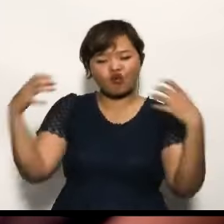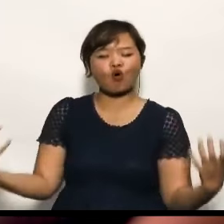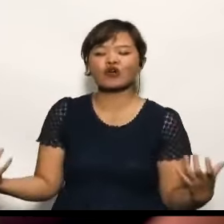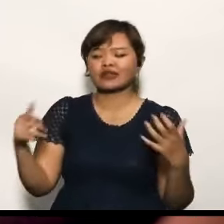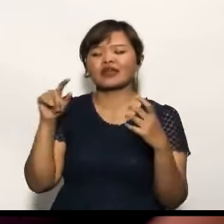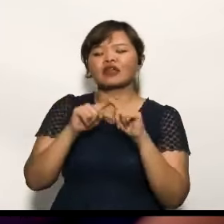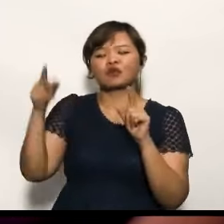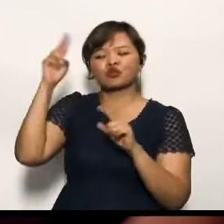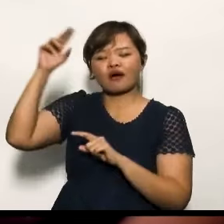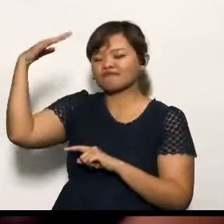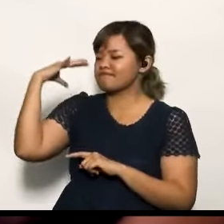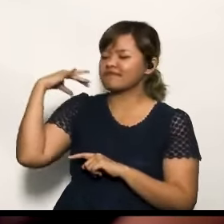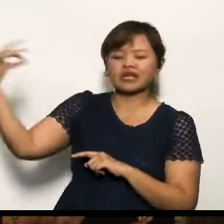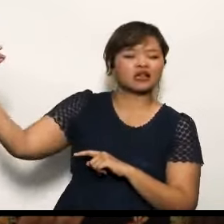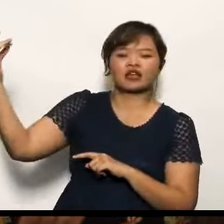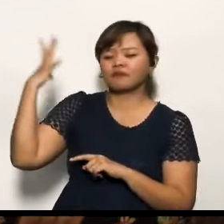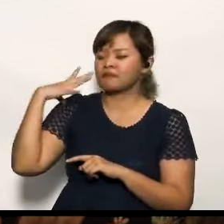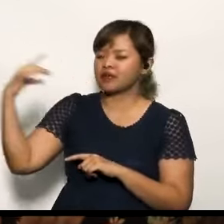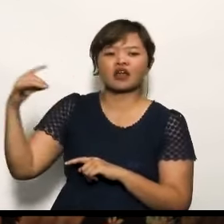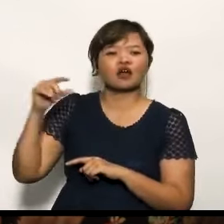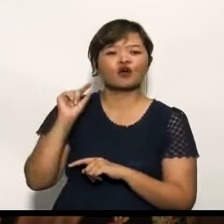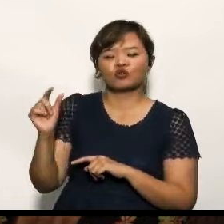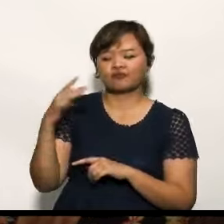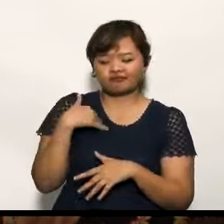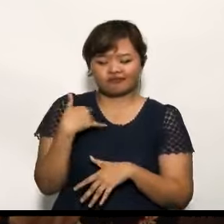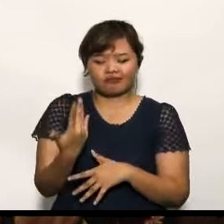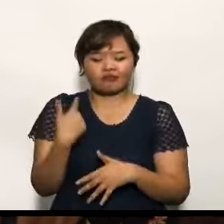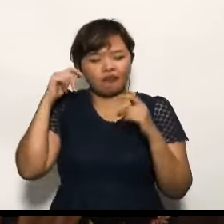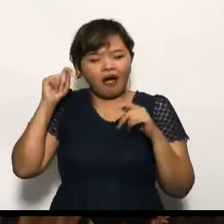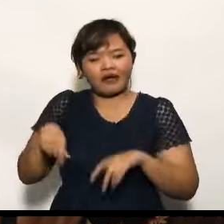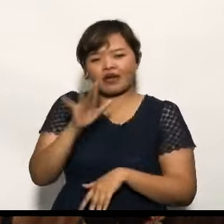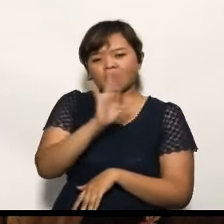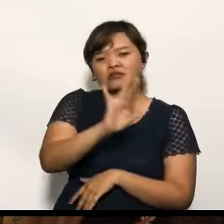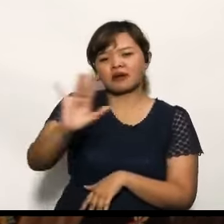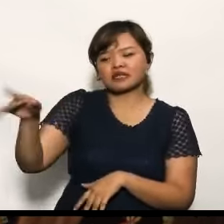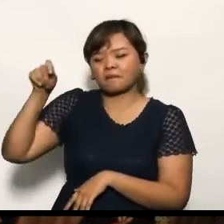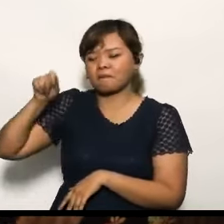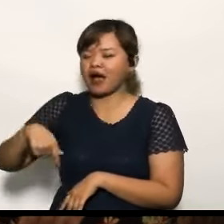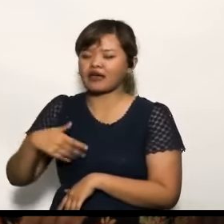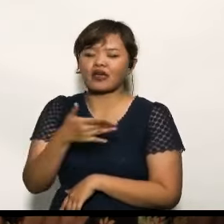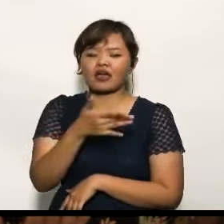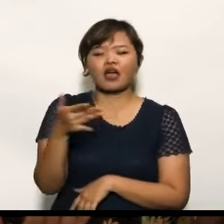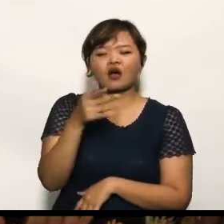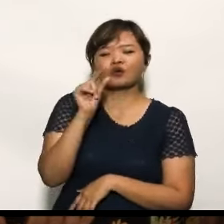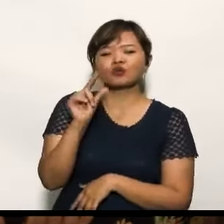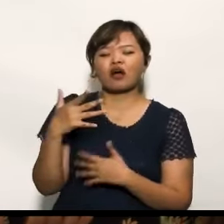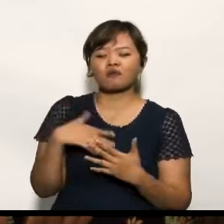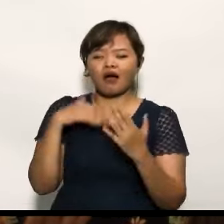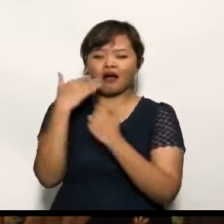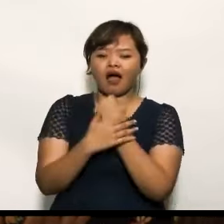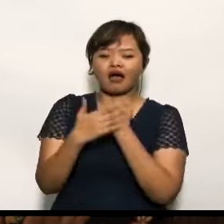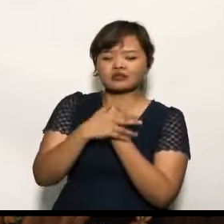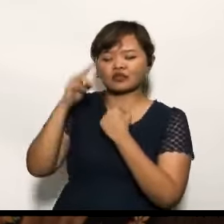kami. You choose to use us. Engkau memilih untuk memakai kami. Engkau memilih untuk memakai setiap dari kami, Tuhan. Untuk